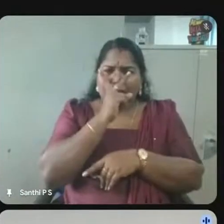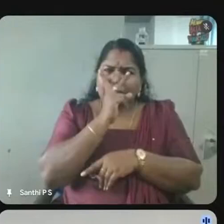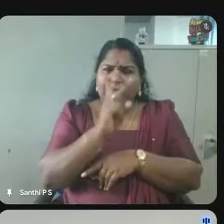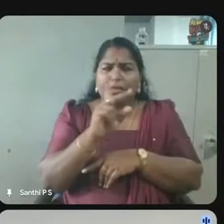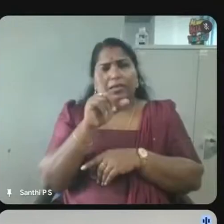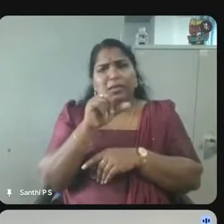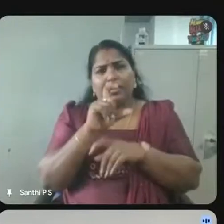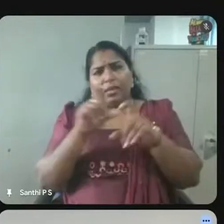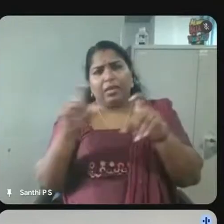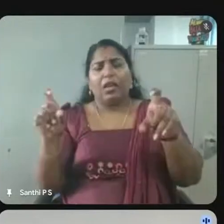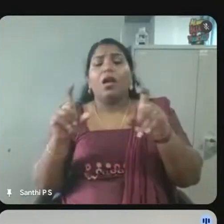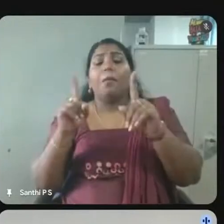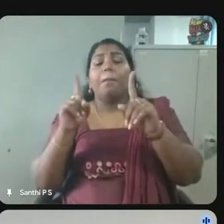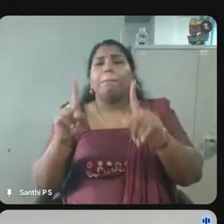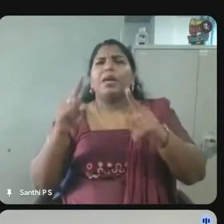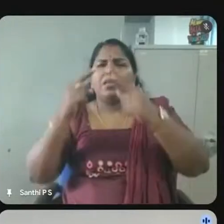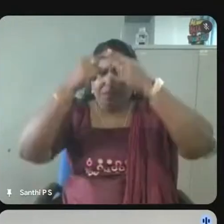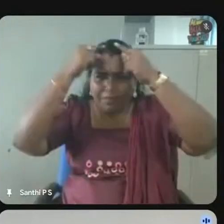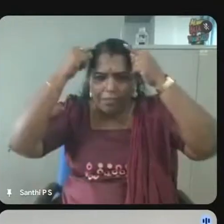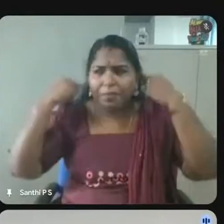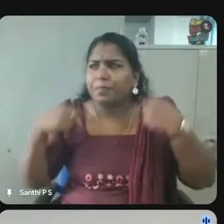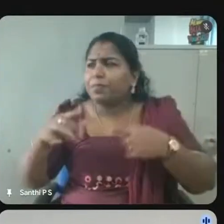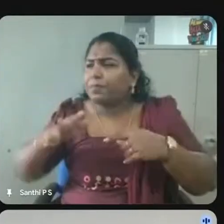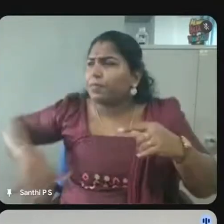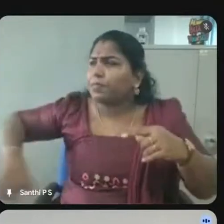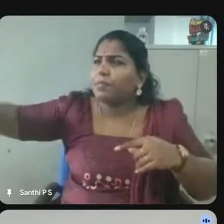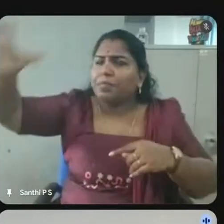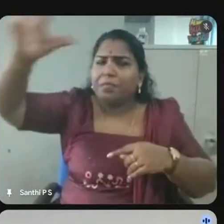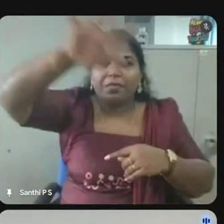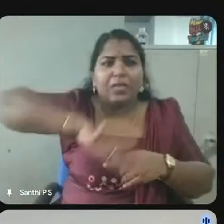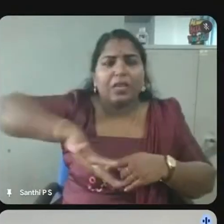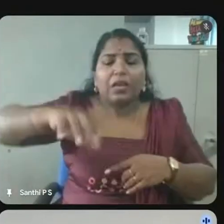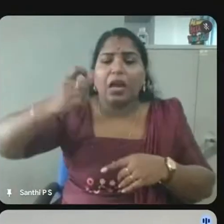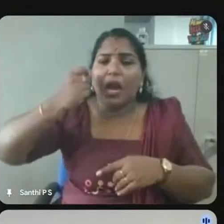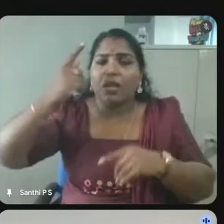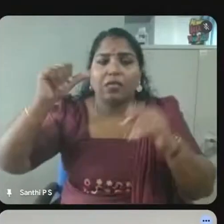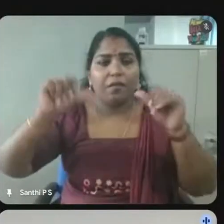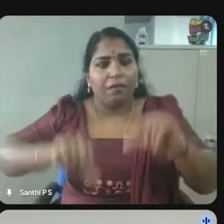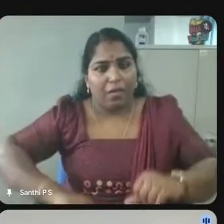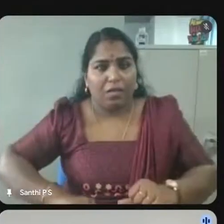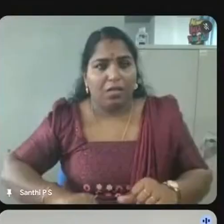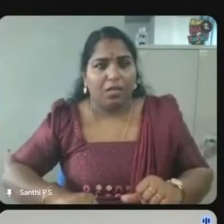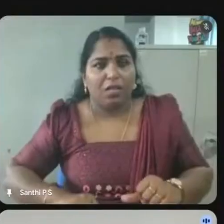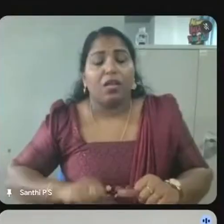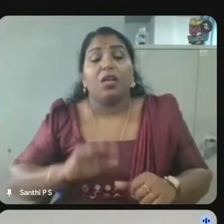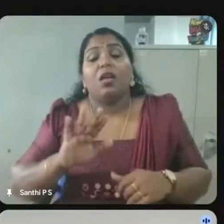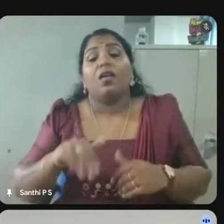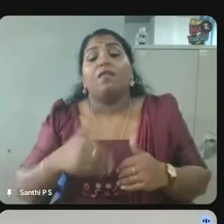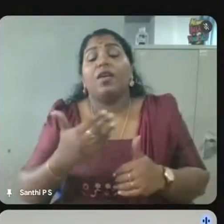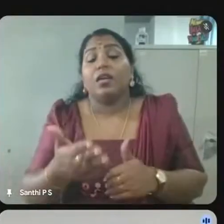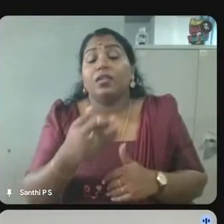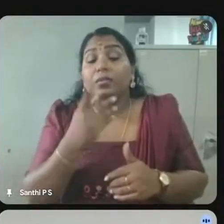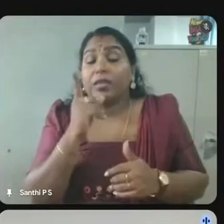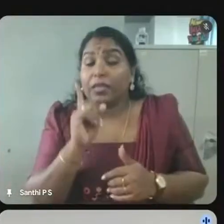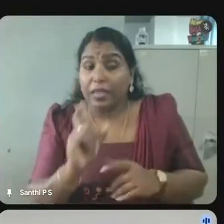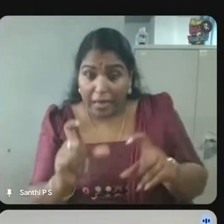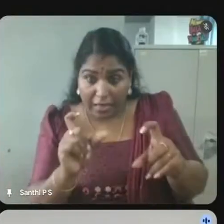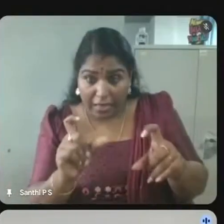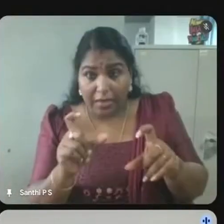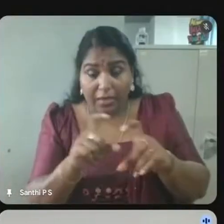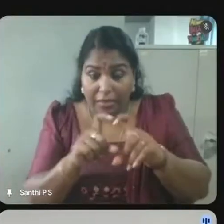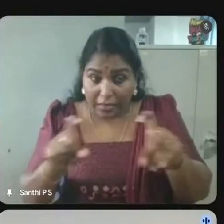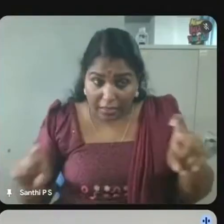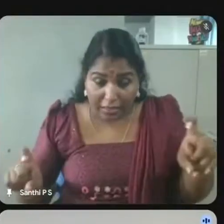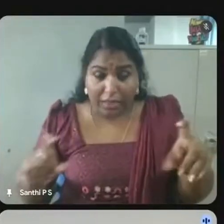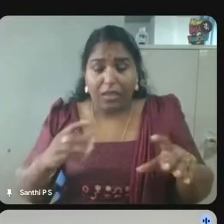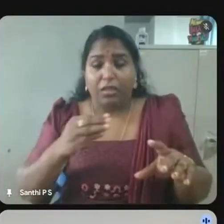ആണ് എന്ന് വരുമ്പോൾ അവർക്ക് ഈ പരിസര കാഴ്ച കുറഞ്ഞു വരുന്നുണ്ടെന്ന് തിരിച്ചറിയാനേ പറ്റില്ല. അൺലെസ് നമ്മൾ ശ്രദ്ധിച്ച് അത്